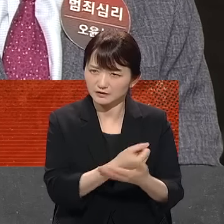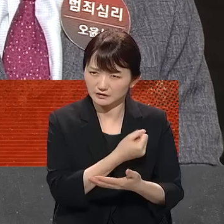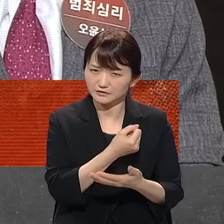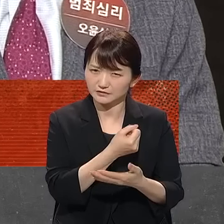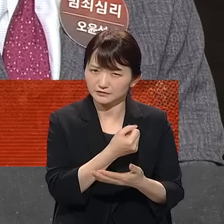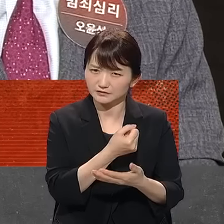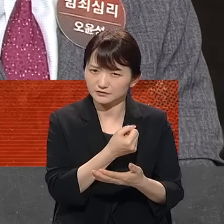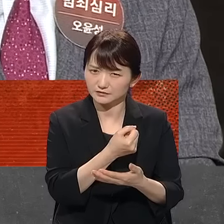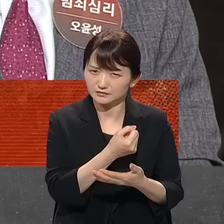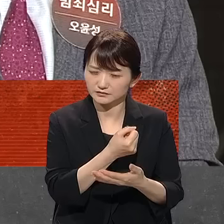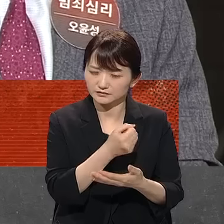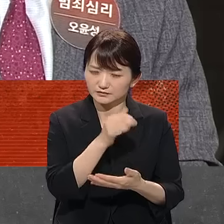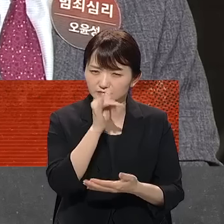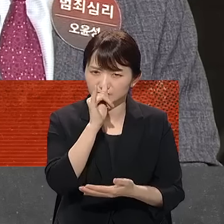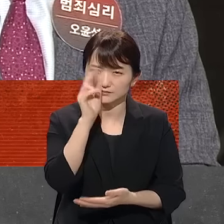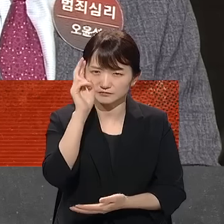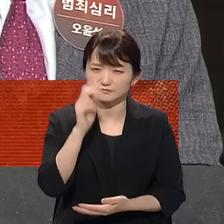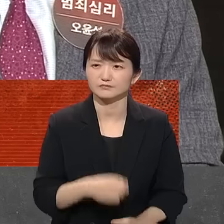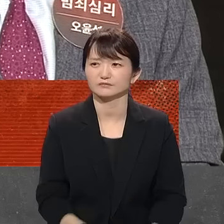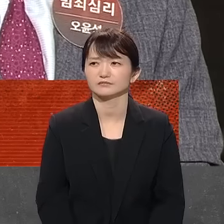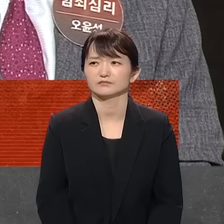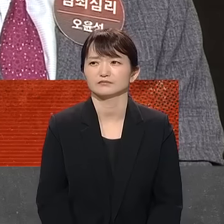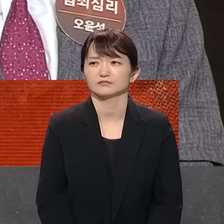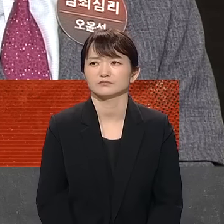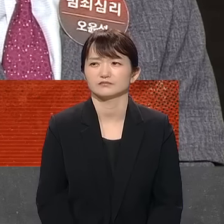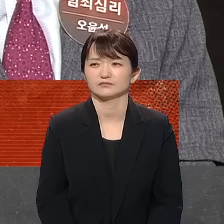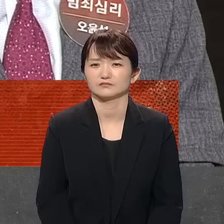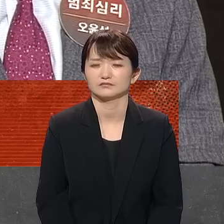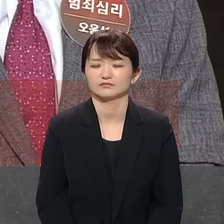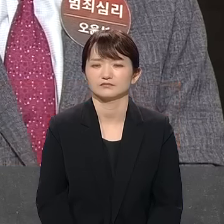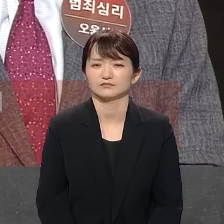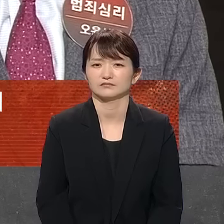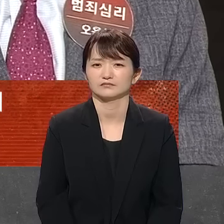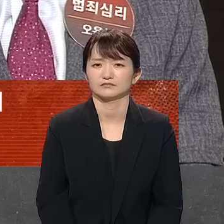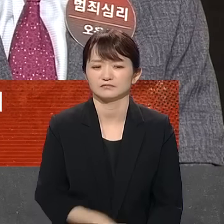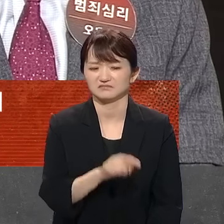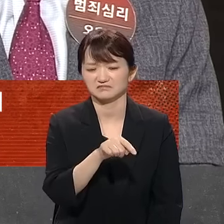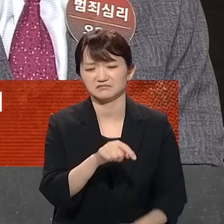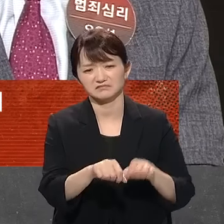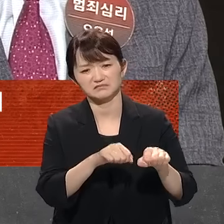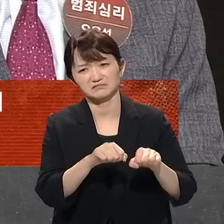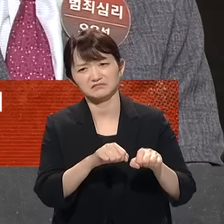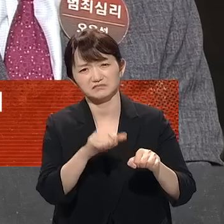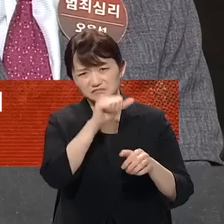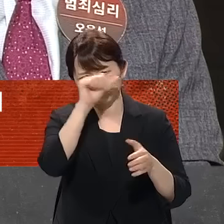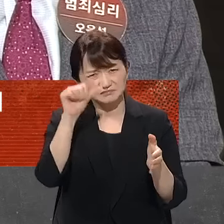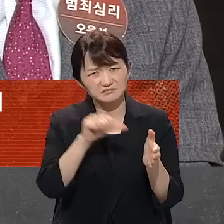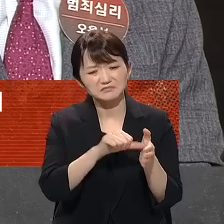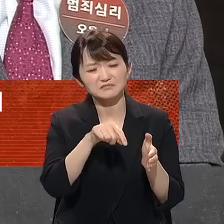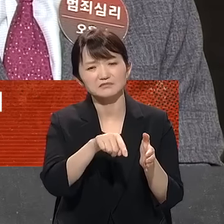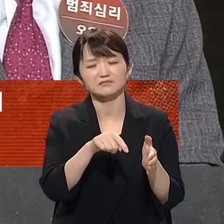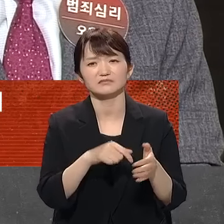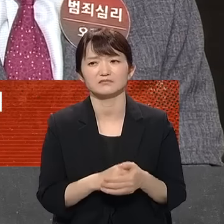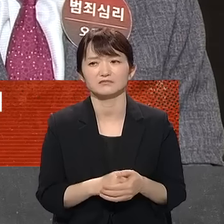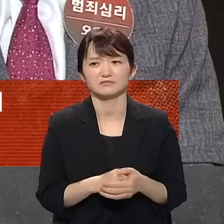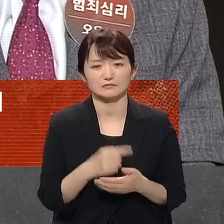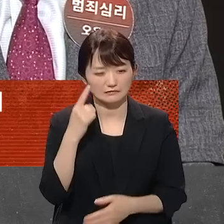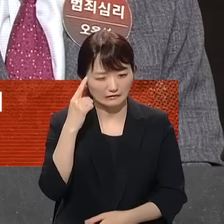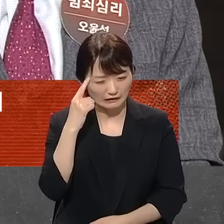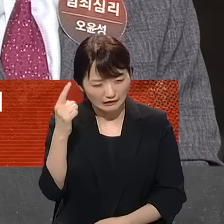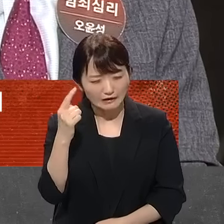하는 수도 있을 것 같은데 말로 뭘 뽑아 예 그래서 이런 행동하는 사람들은 이제 평생 이런 걸 갖다가